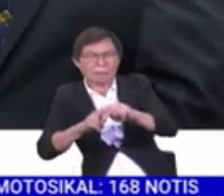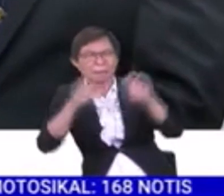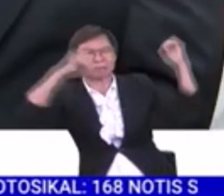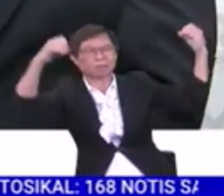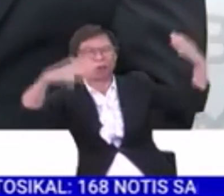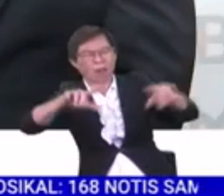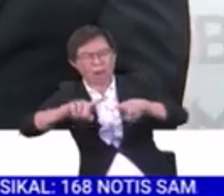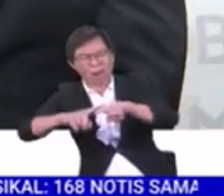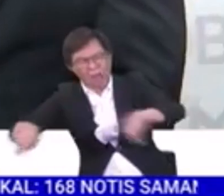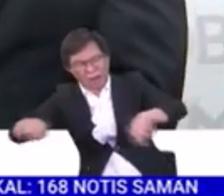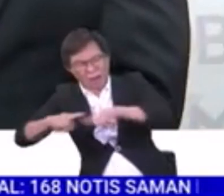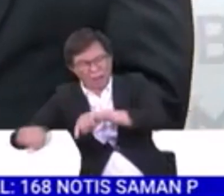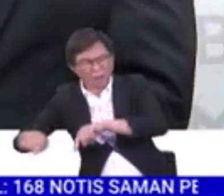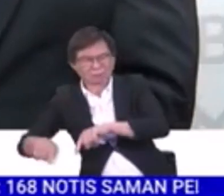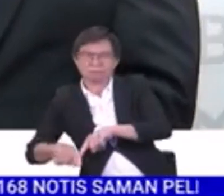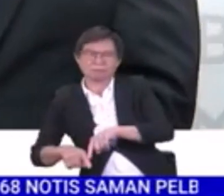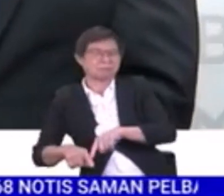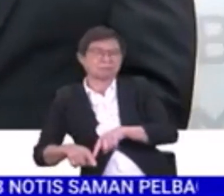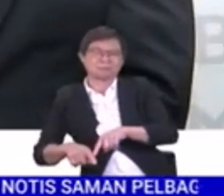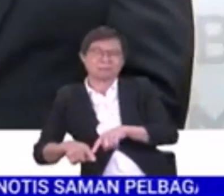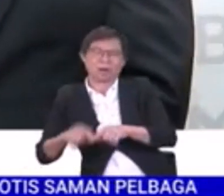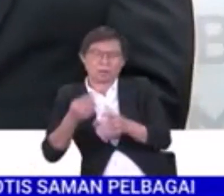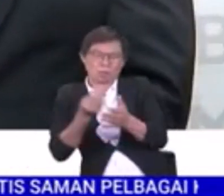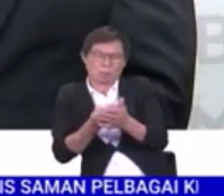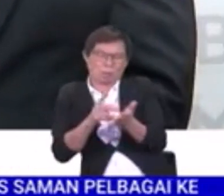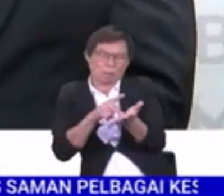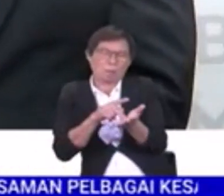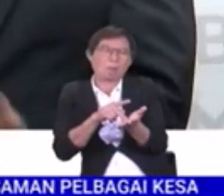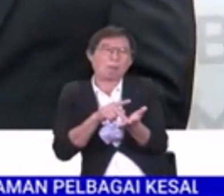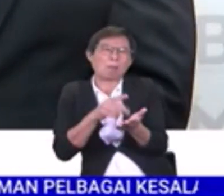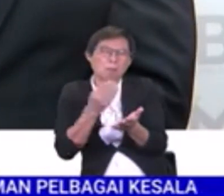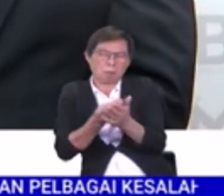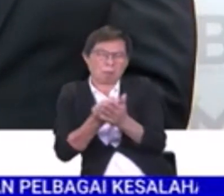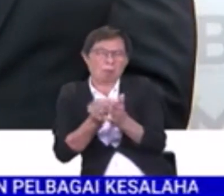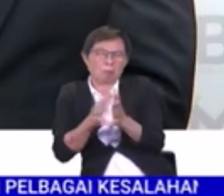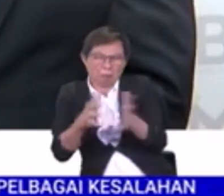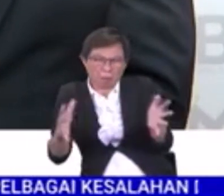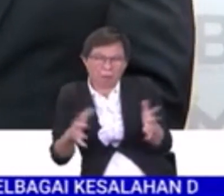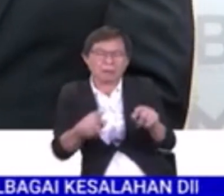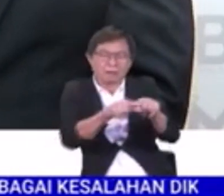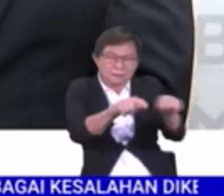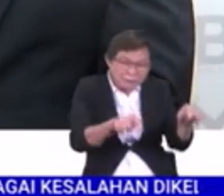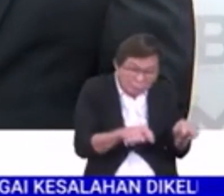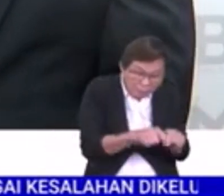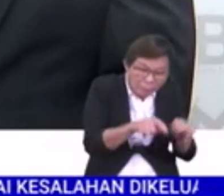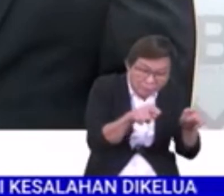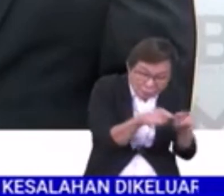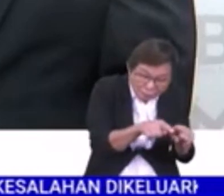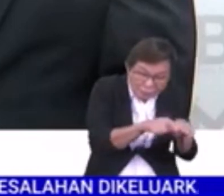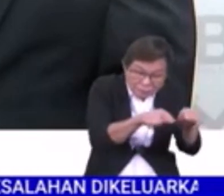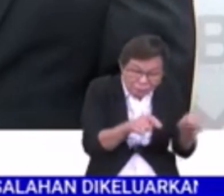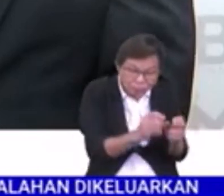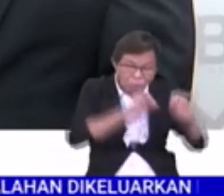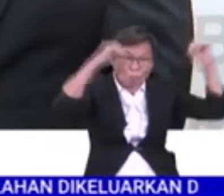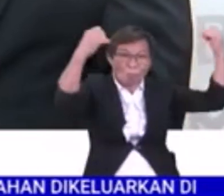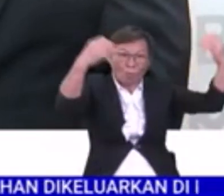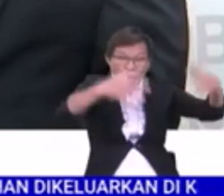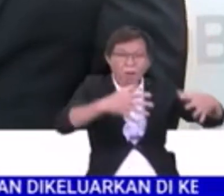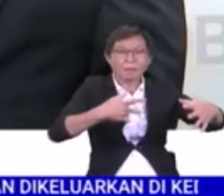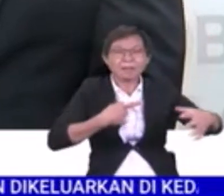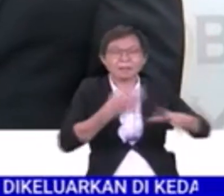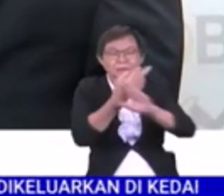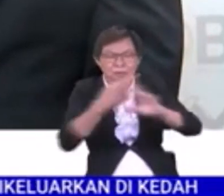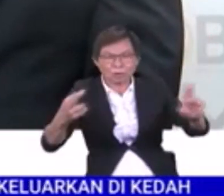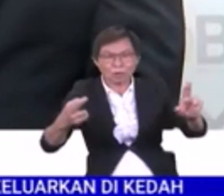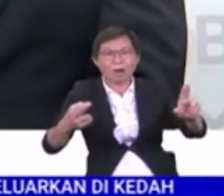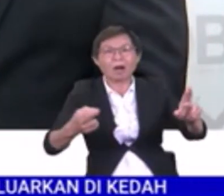Hai katanya Samoa jauh kepulauan itu tapi buat tempat tapi di tempat yang sama kita menyediakan facility yang mesra